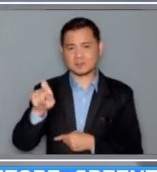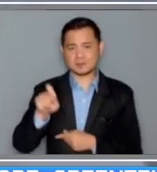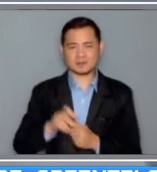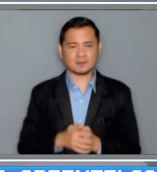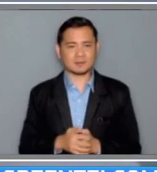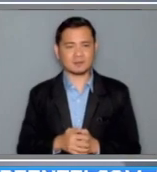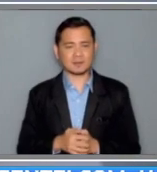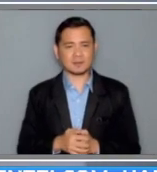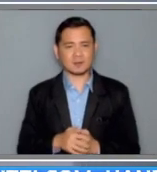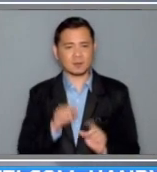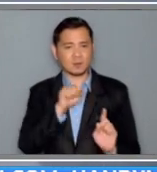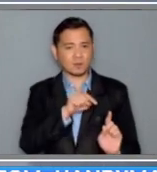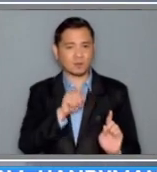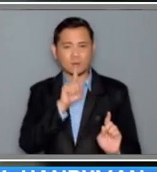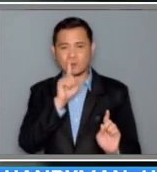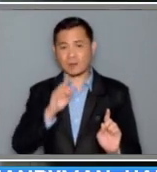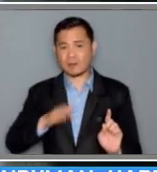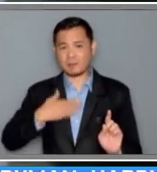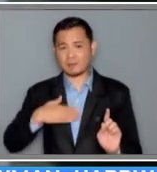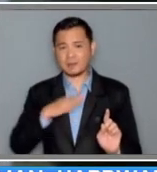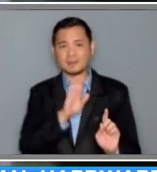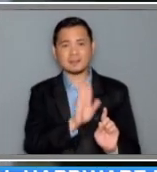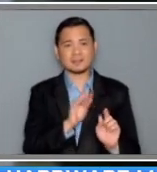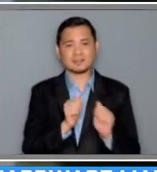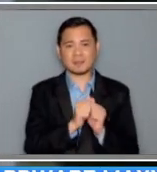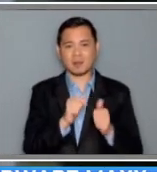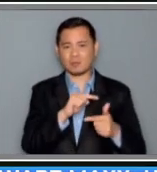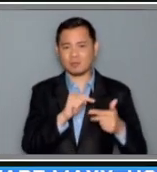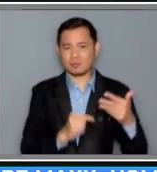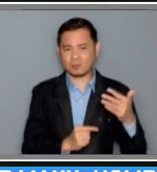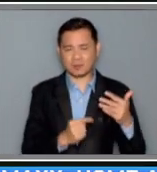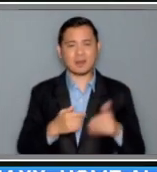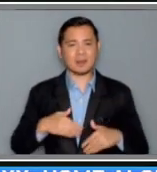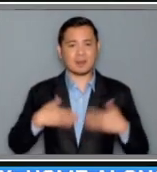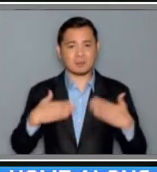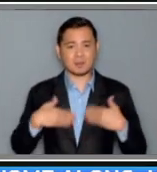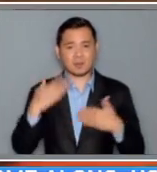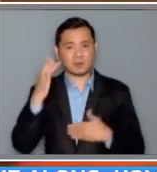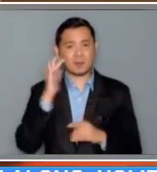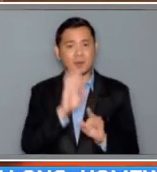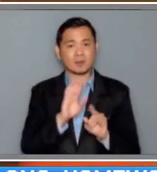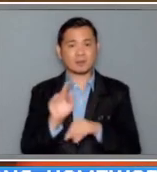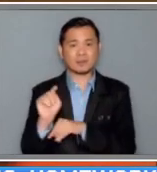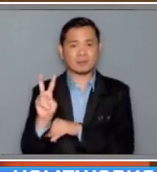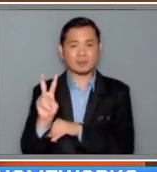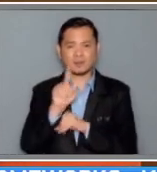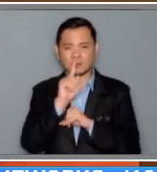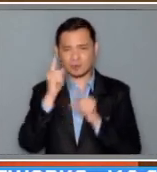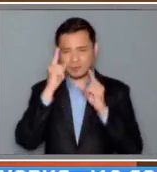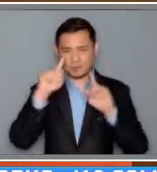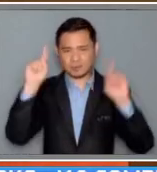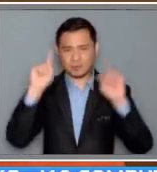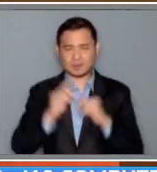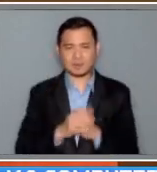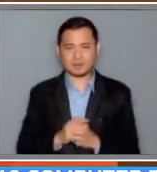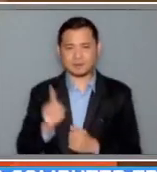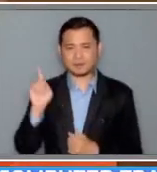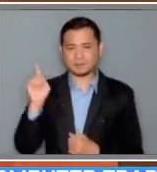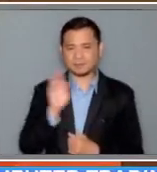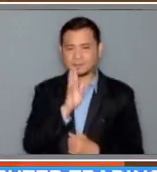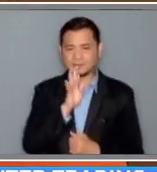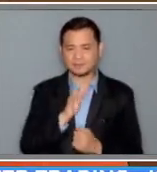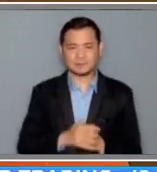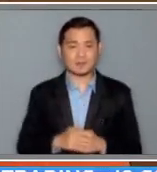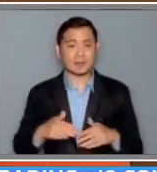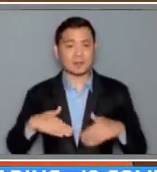Pinky at ng mga kasamahan niya sa serye dahil sa success nito. Tuwang-tuwa kami dahil we never